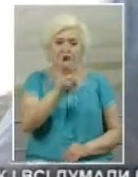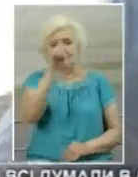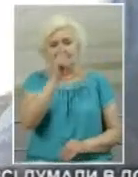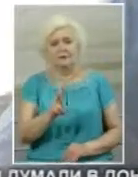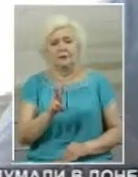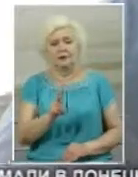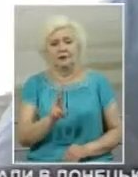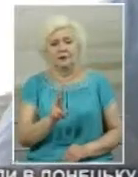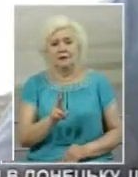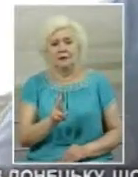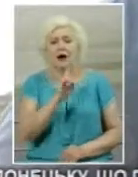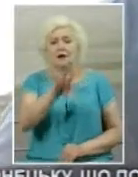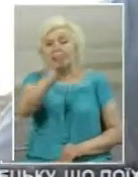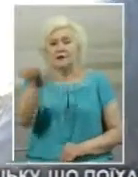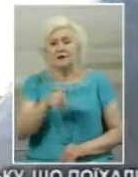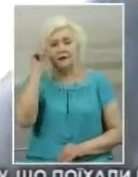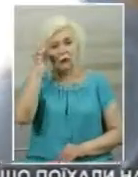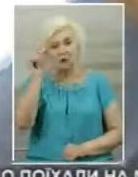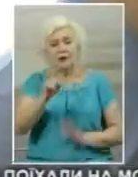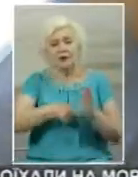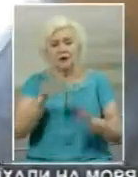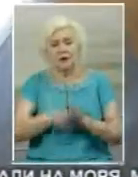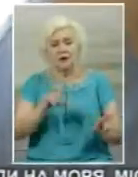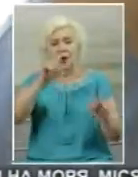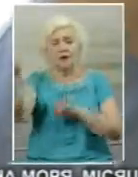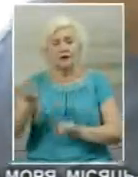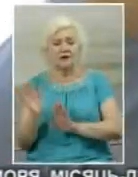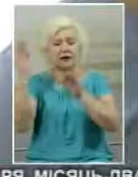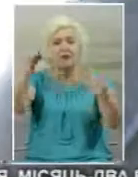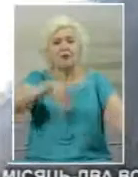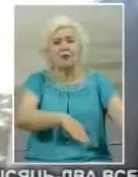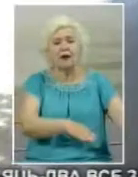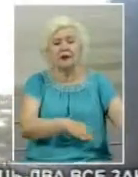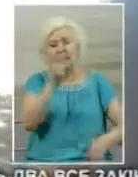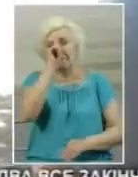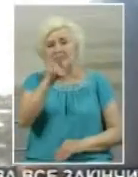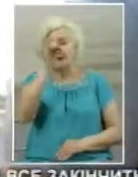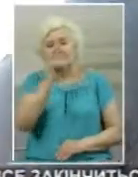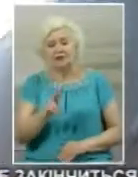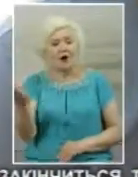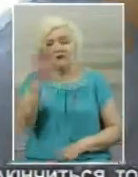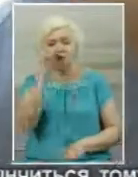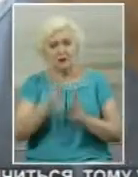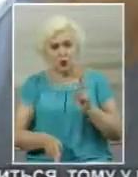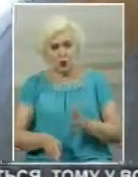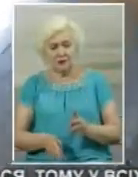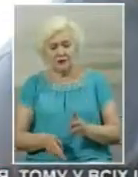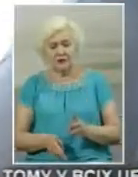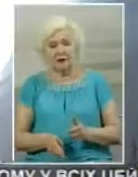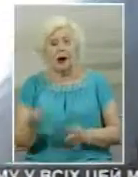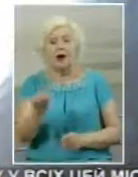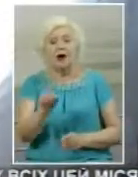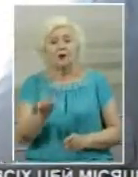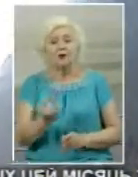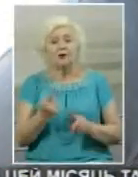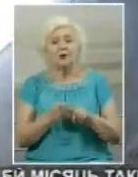думаем. Как и все думали в Донецке, что все поехали на моря, месяц-два все закончится. Потому